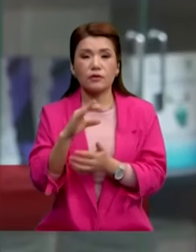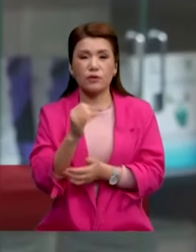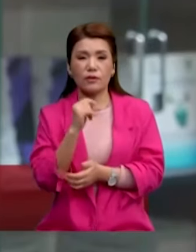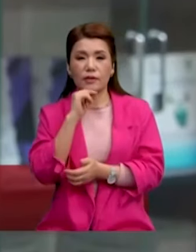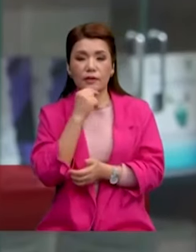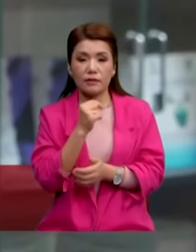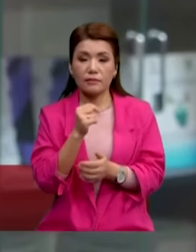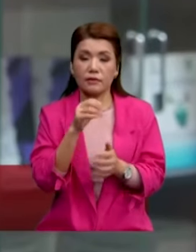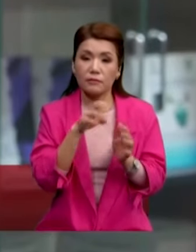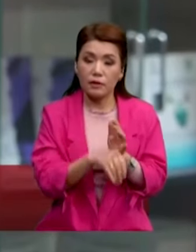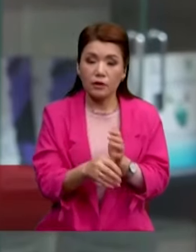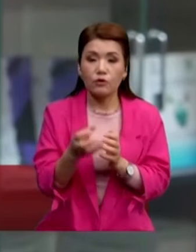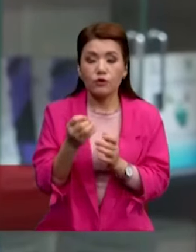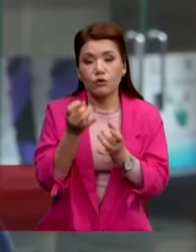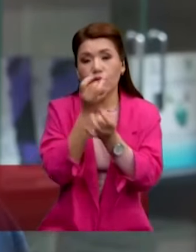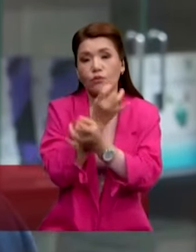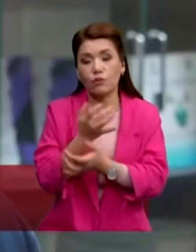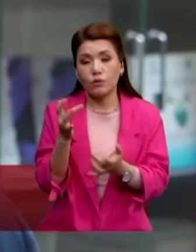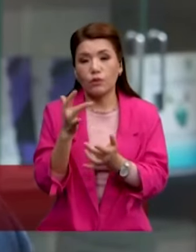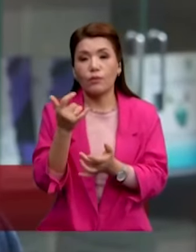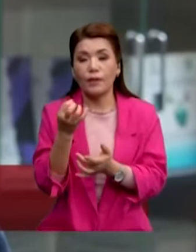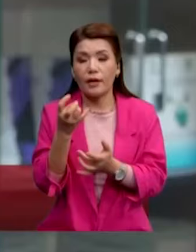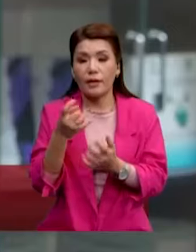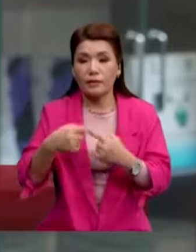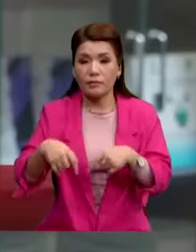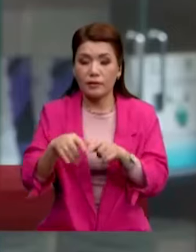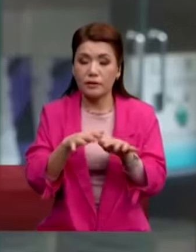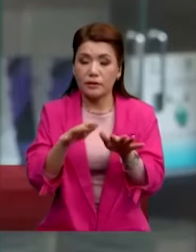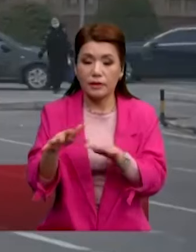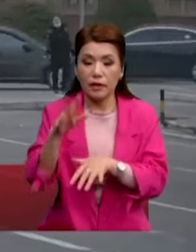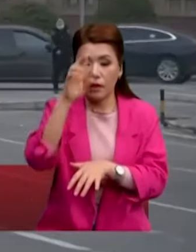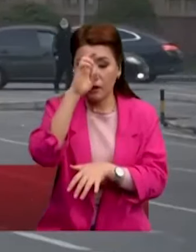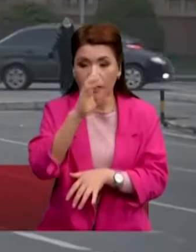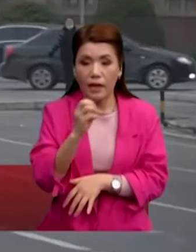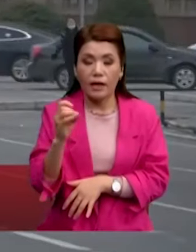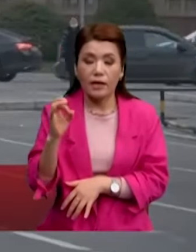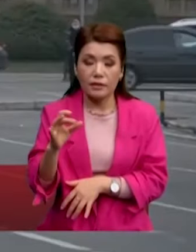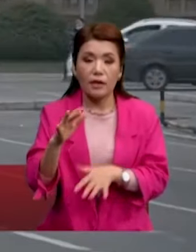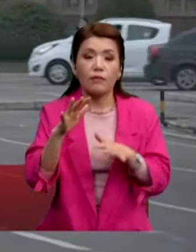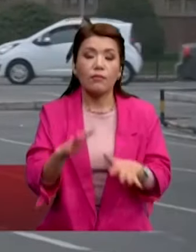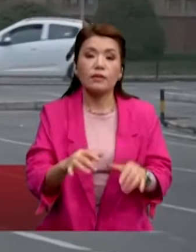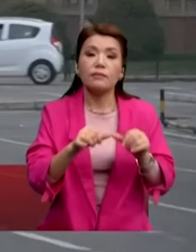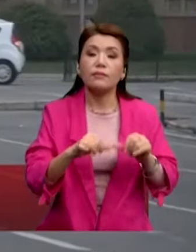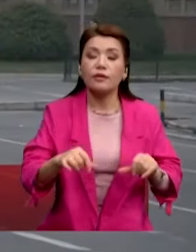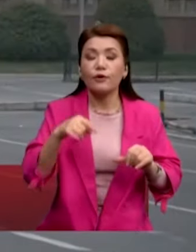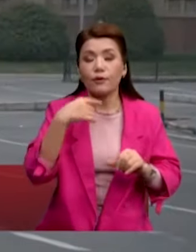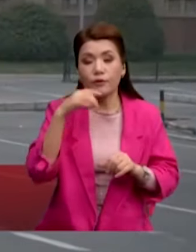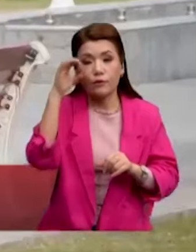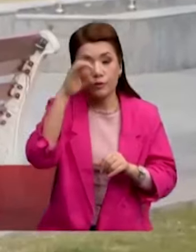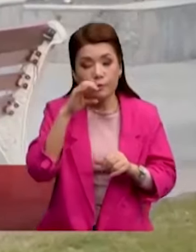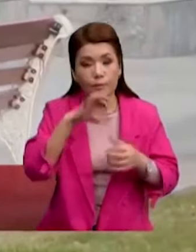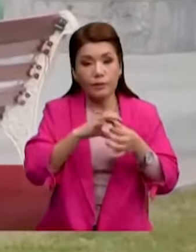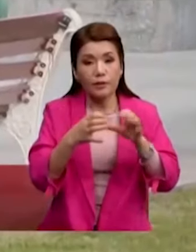социально-экономической сфере, но и в культурно-гуманитарной сфере с государствами ЕАЭС. Десе де жергілікті сарапшылар Өзбекстан одаққа